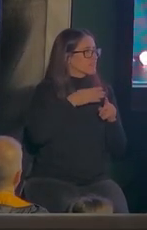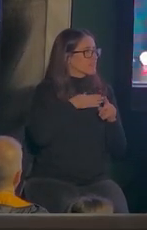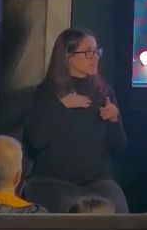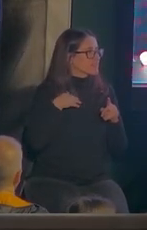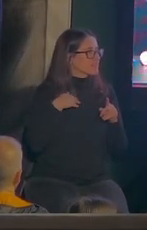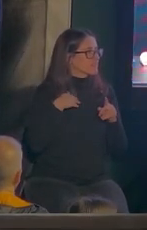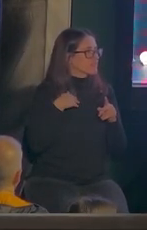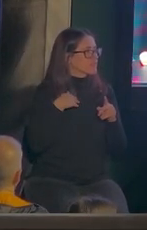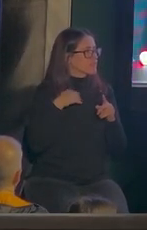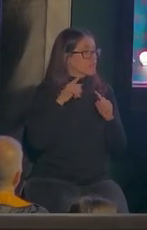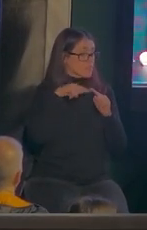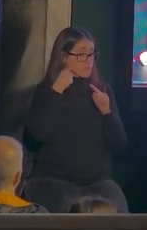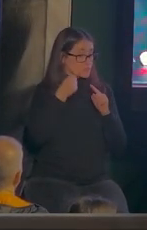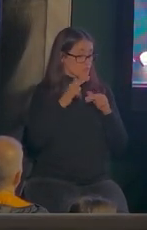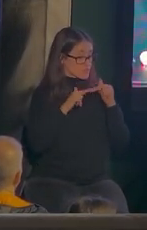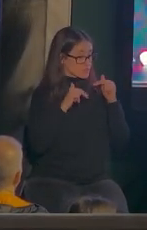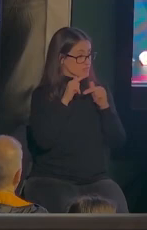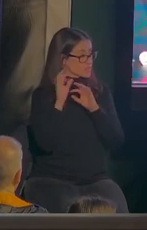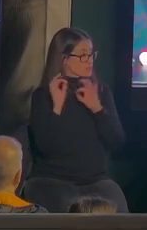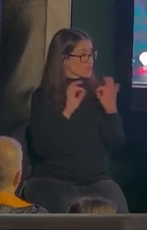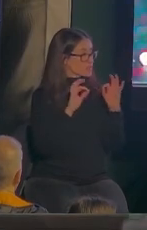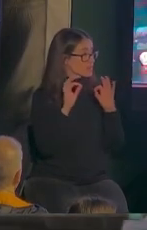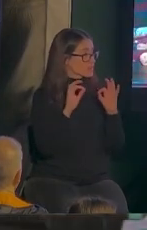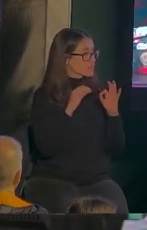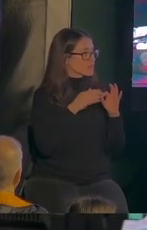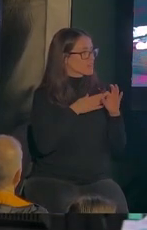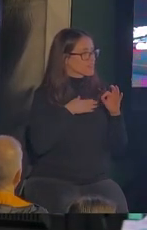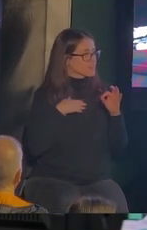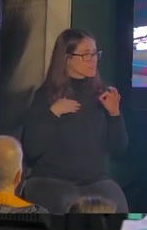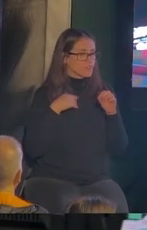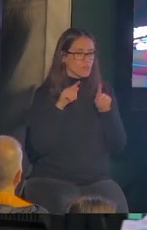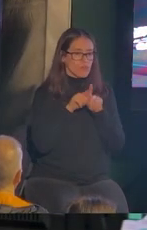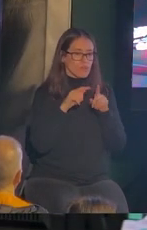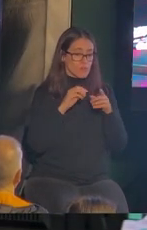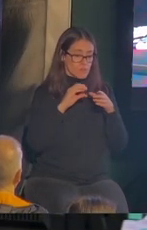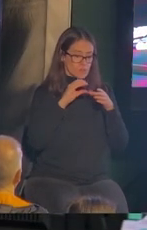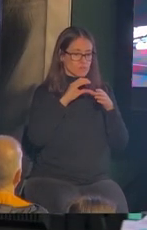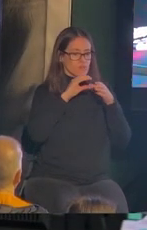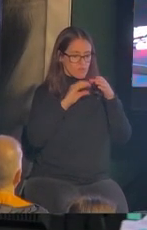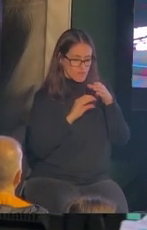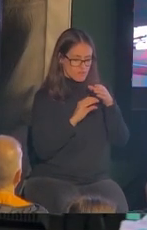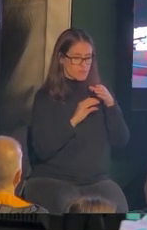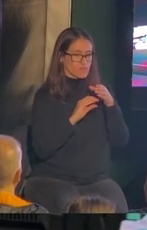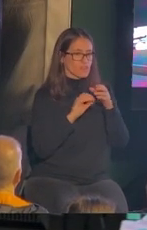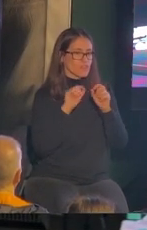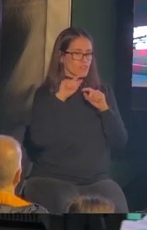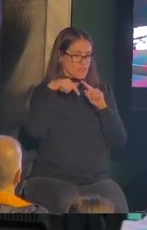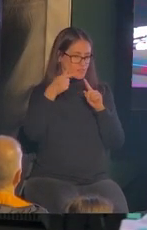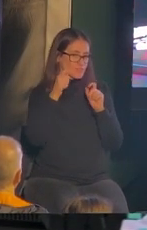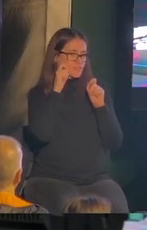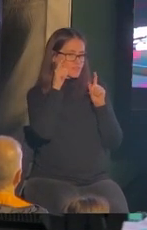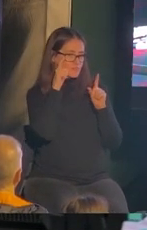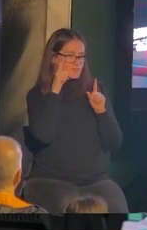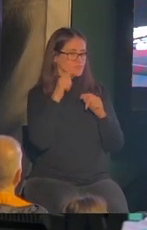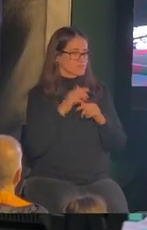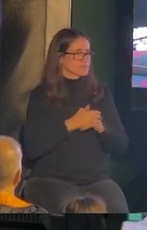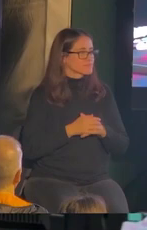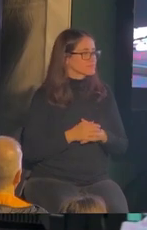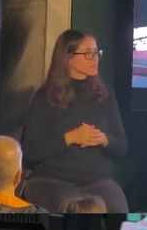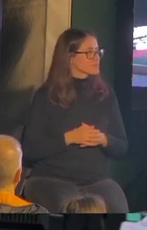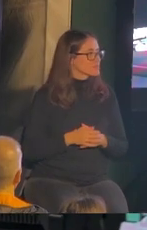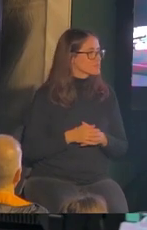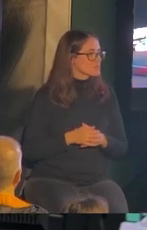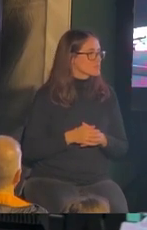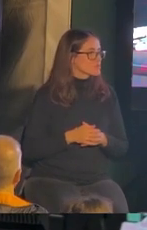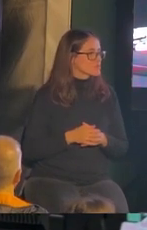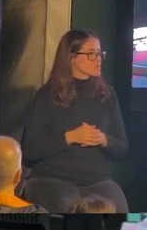com faig el muntatge, que el pa de pessic quedi bé a la base. Ja veureu per què. La part més xula. I ara